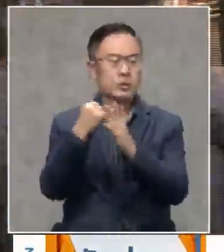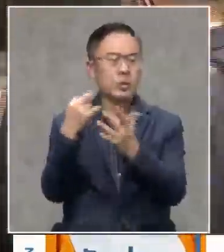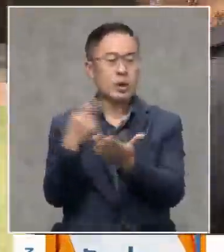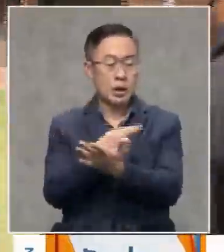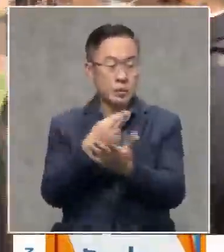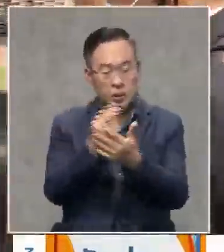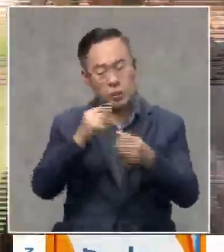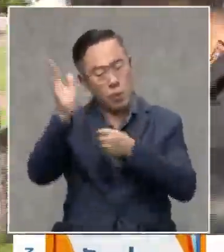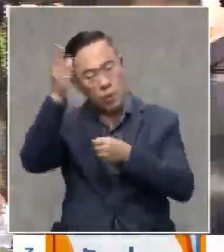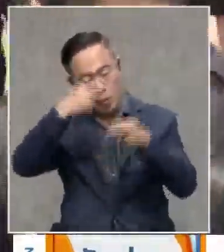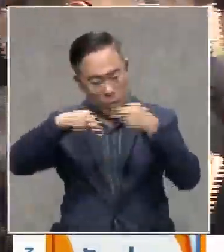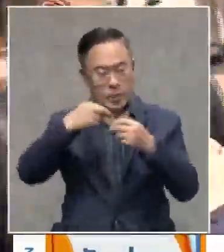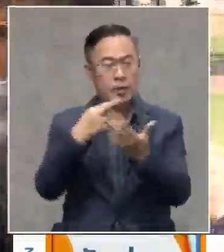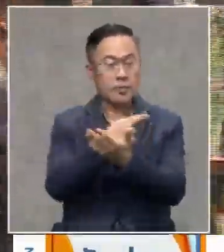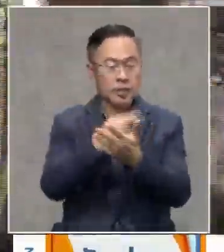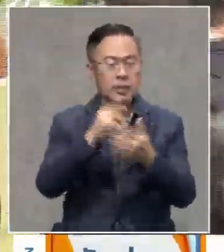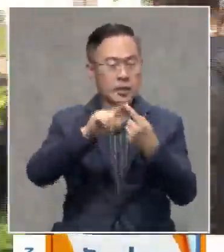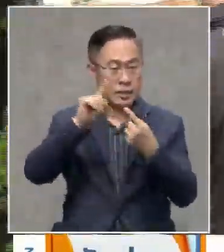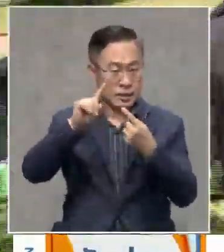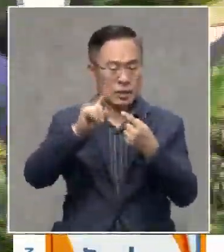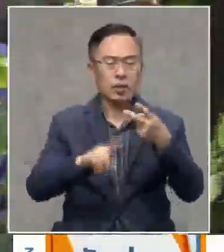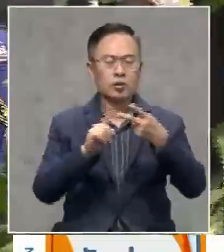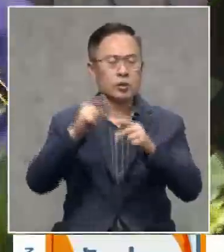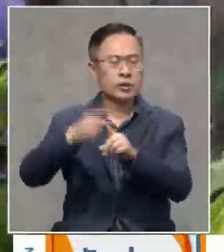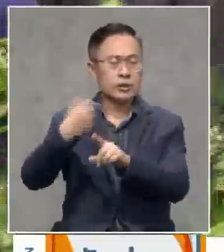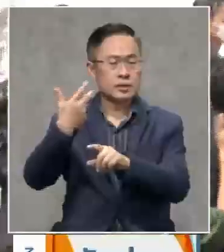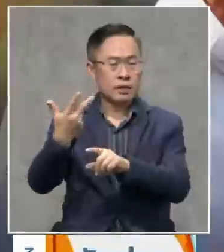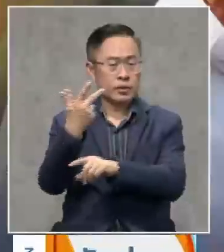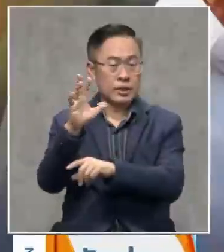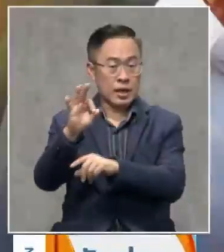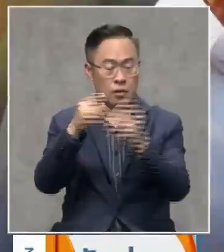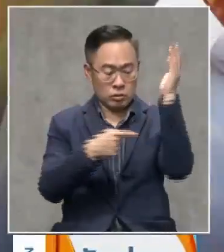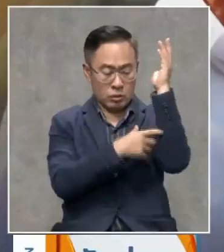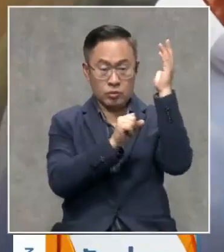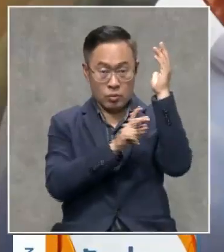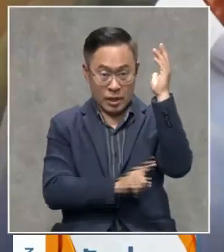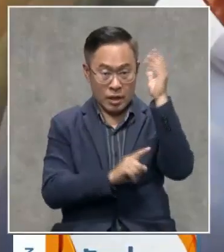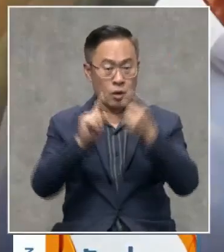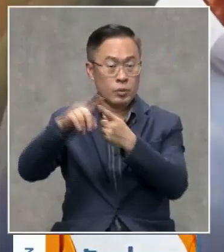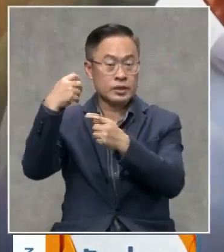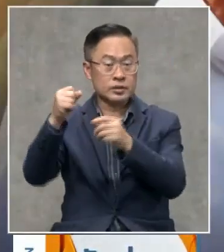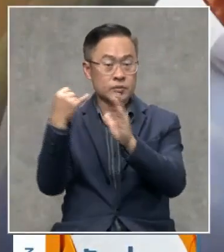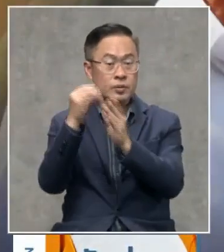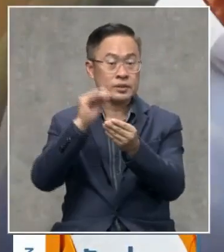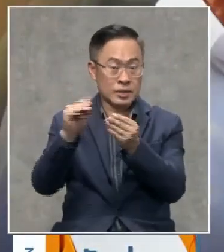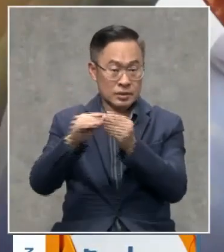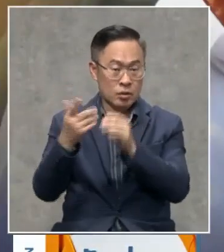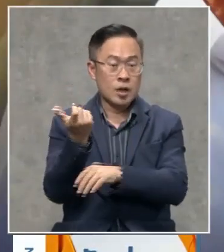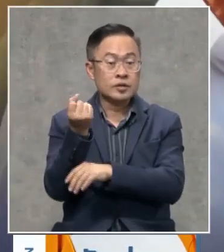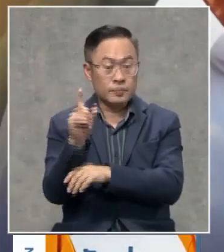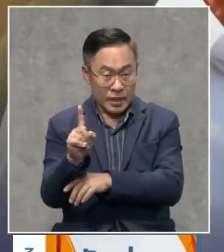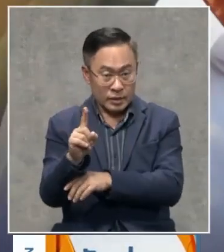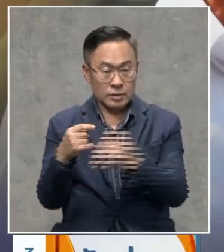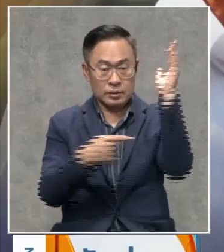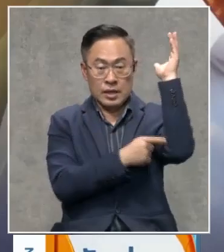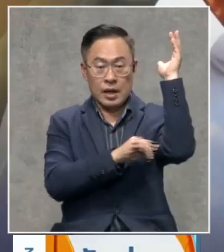จากนั้น9มีนาคมจะไปที่สงขลาต่อด้วย10มีนาคมลงพื้นที่ฉะเชิงเทรานะคะ11มีนาคมจะไปพื้นที่